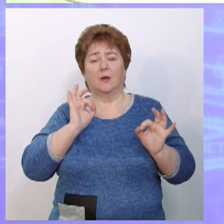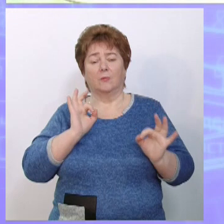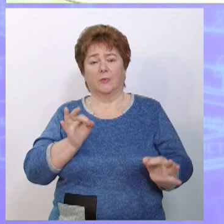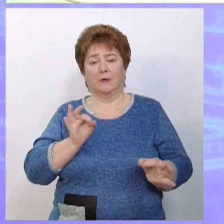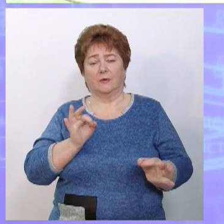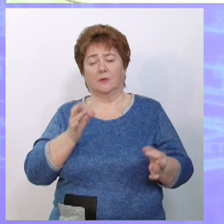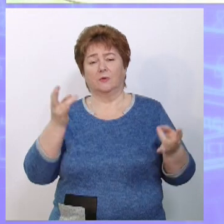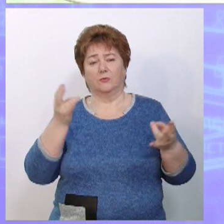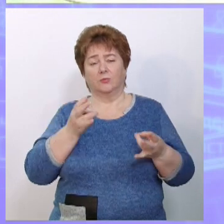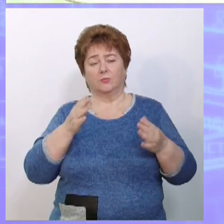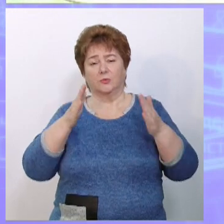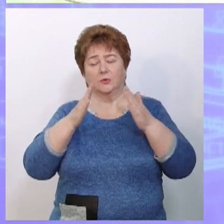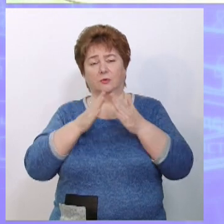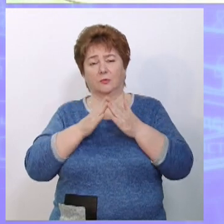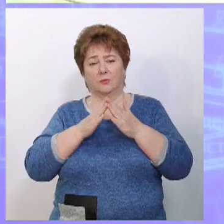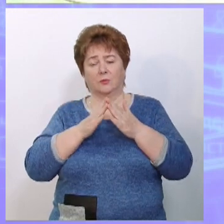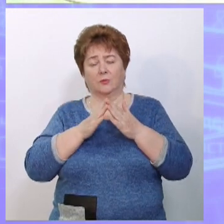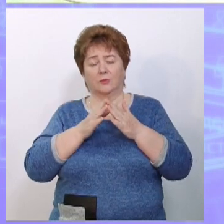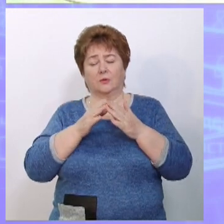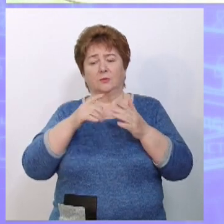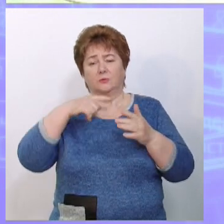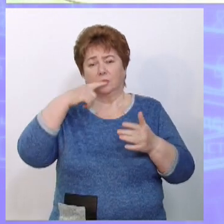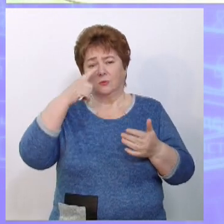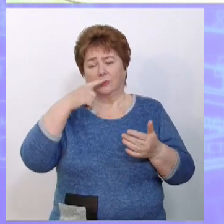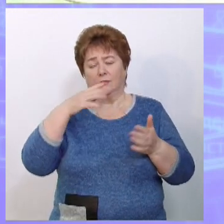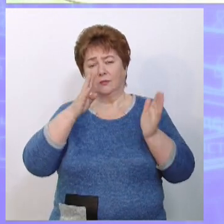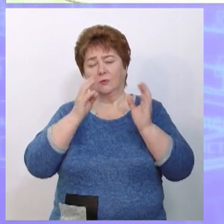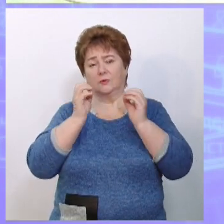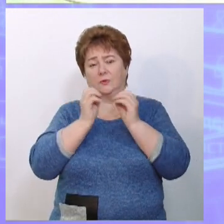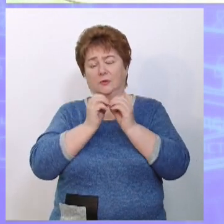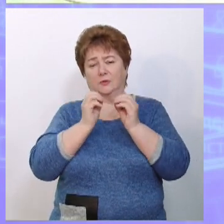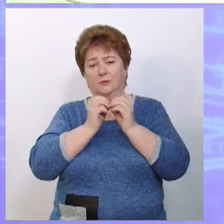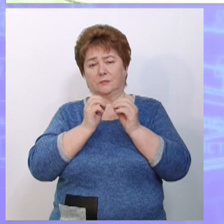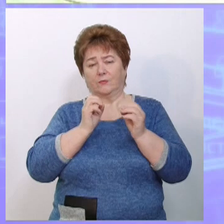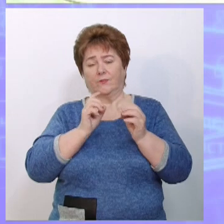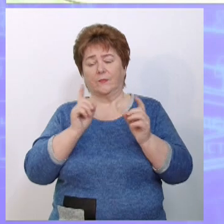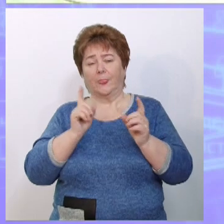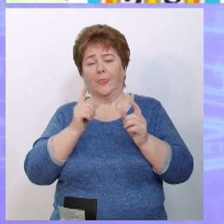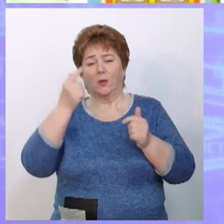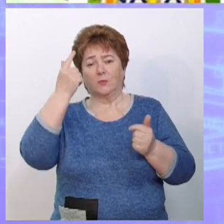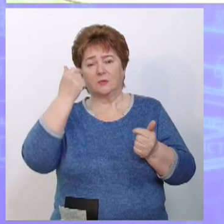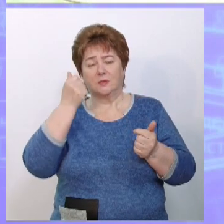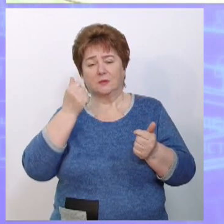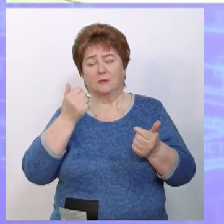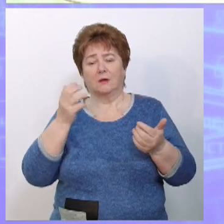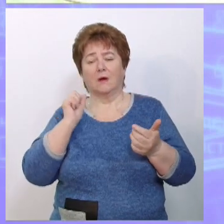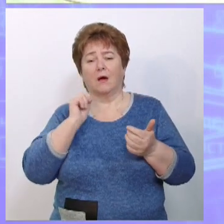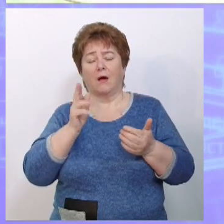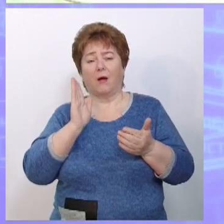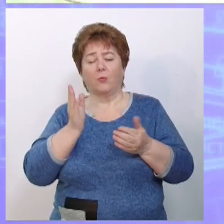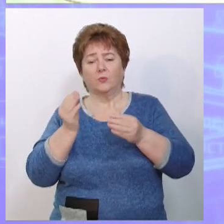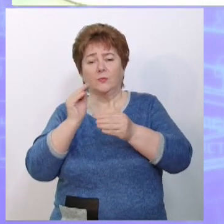Правильно, нам нужен домик с номером 10. Чтобы знать, как